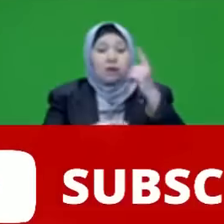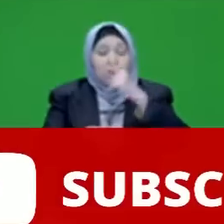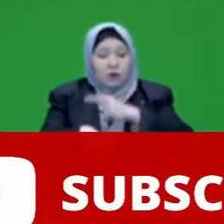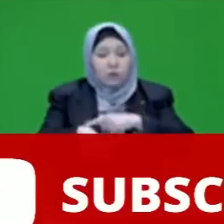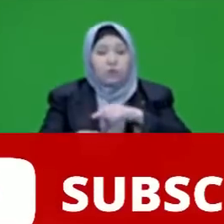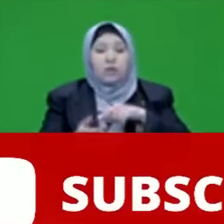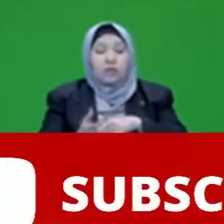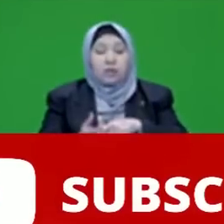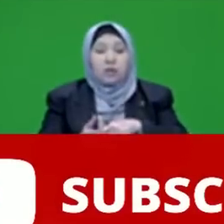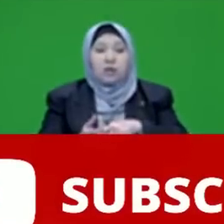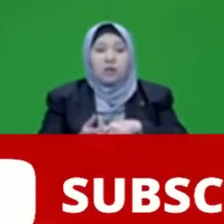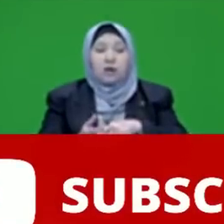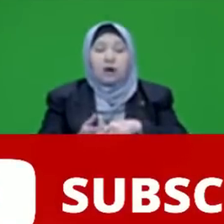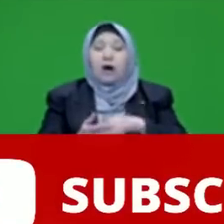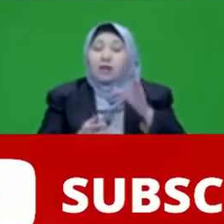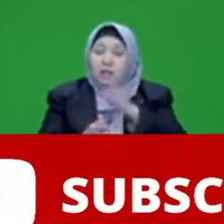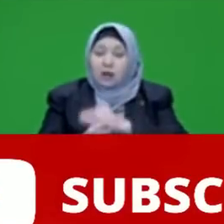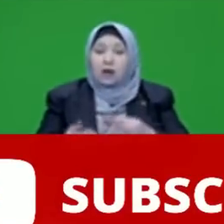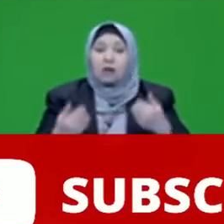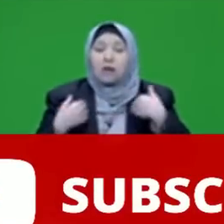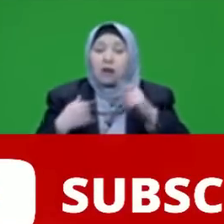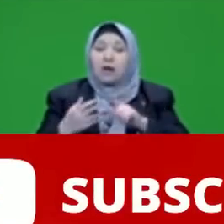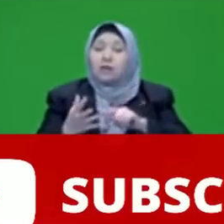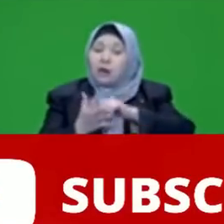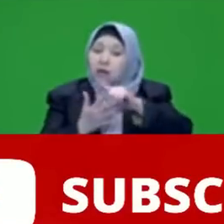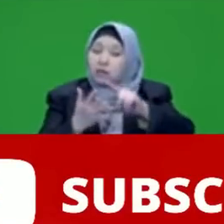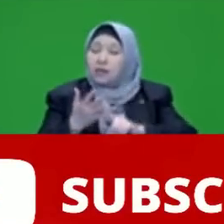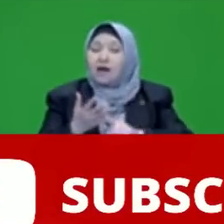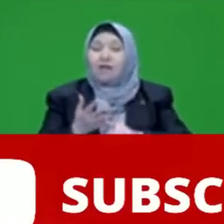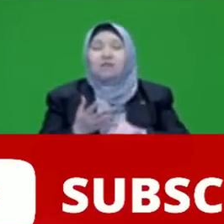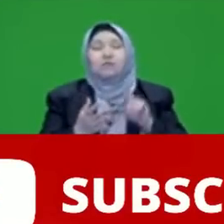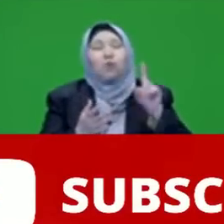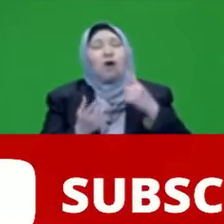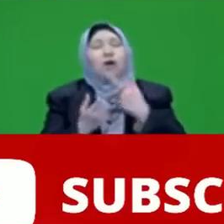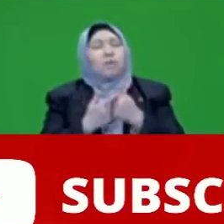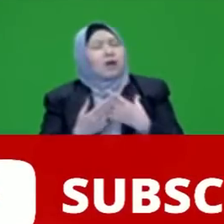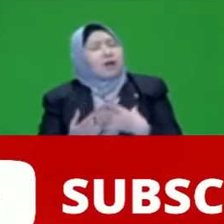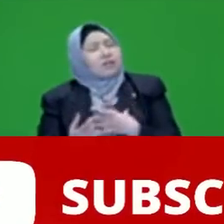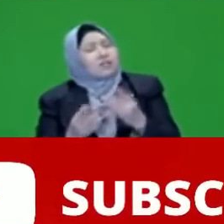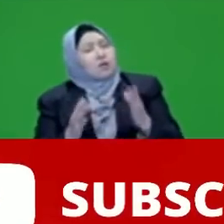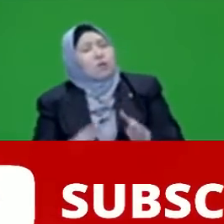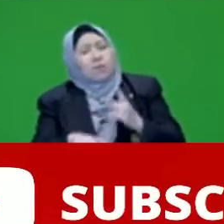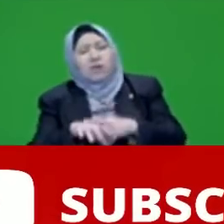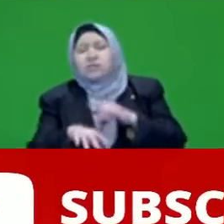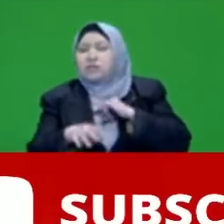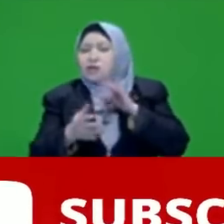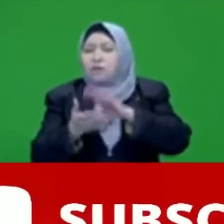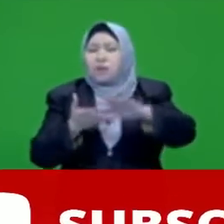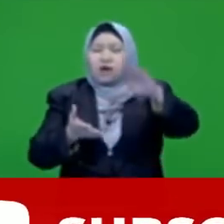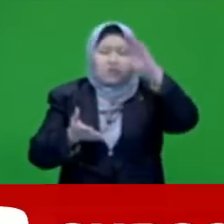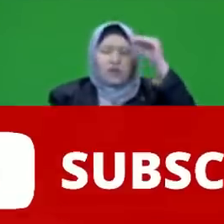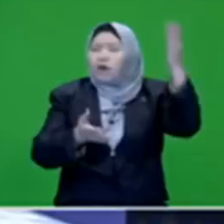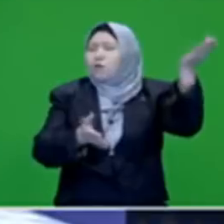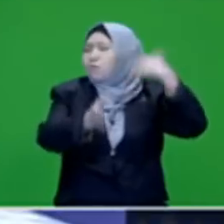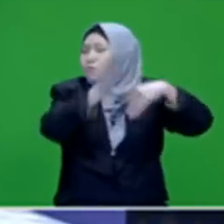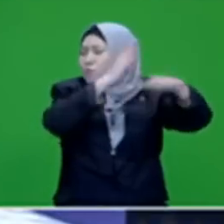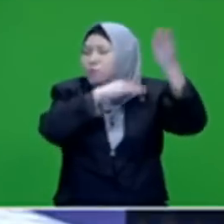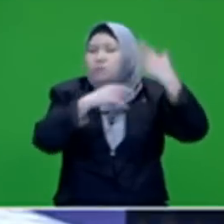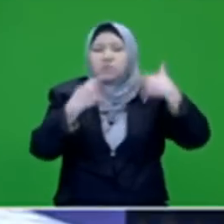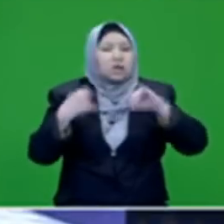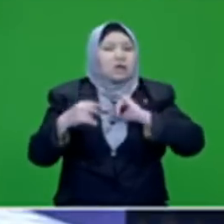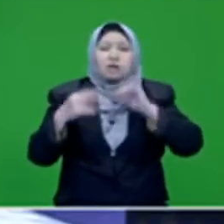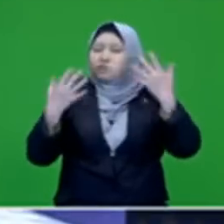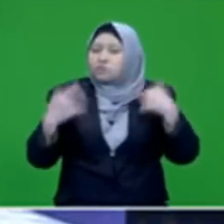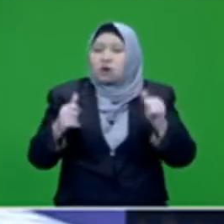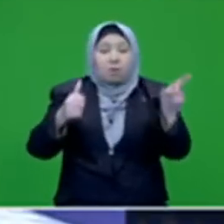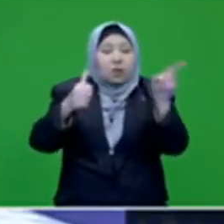Al-Fatih Ustaz Dr. Farid adalah juga merupakan antara salah seorang idola saya, Ustaz. Ya, betul. Ketika saya belajar dulu lagi di Darul Quran dulu, mm-hmm. saya dah